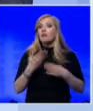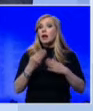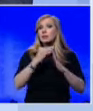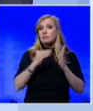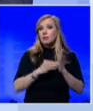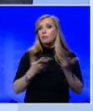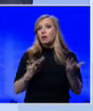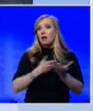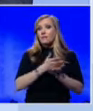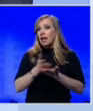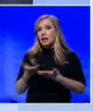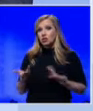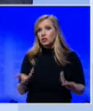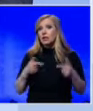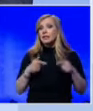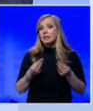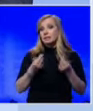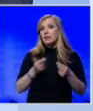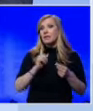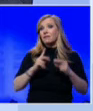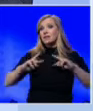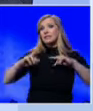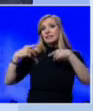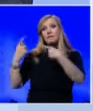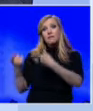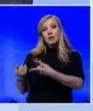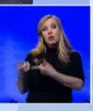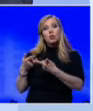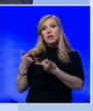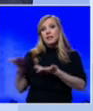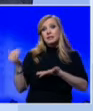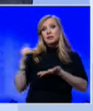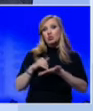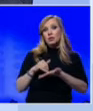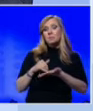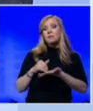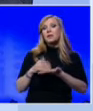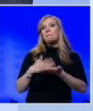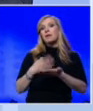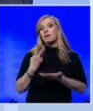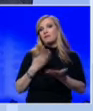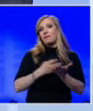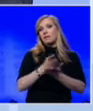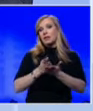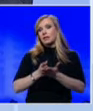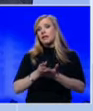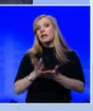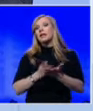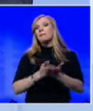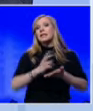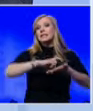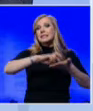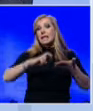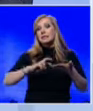сметка, по някакъв начин, тези средства трябва да се върнат там, откъдето са излезли. Вариантите са два. Или през данъци, или